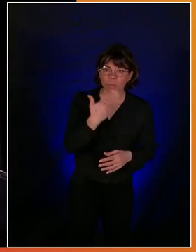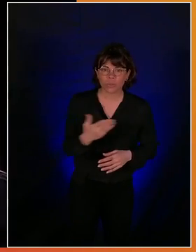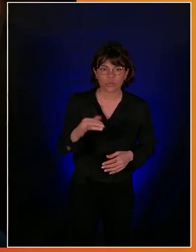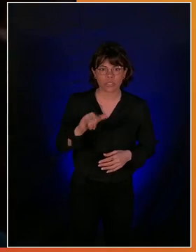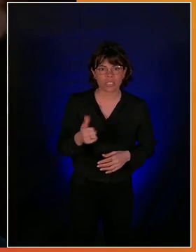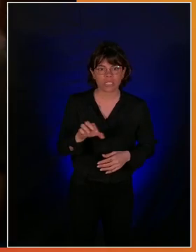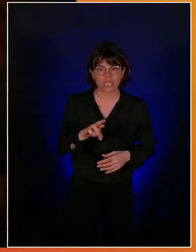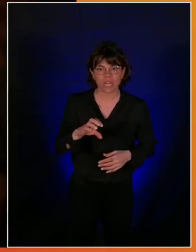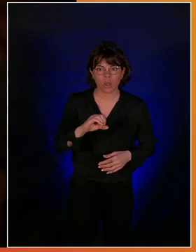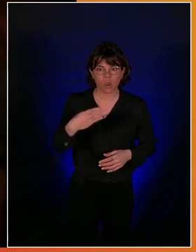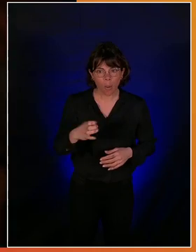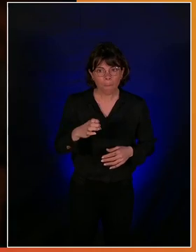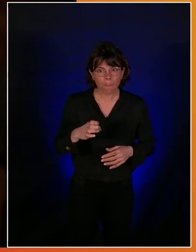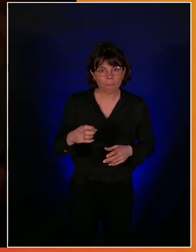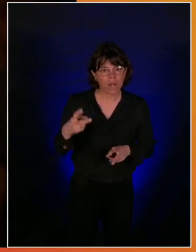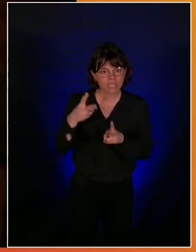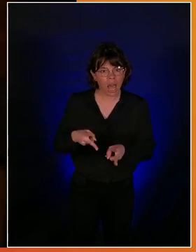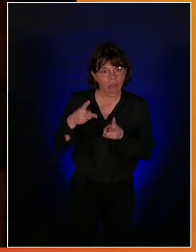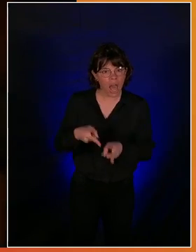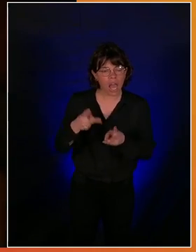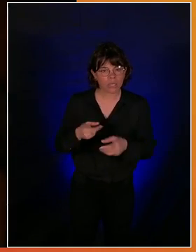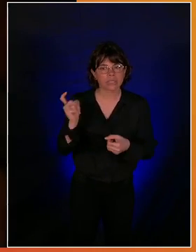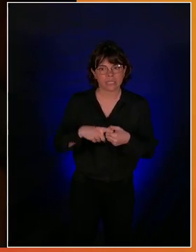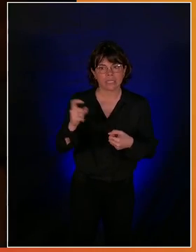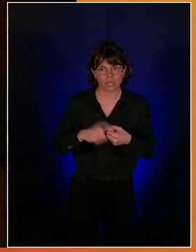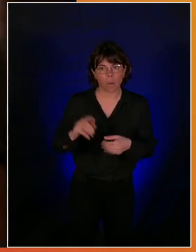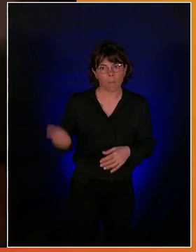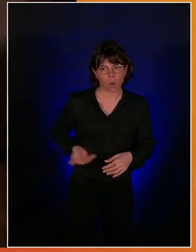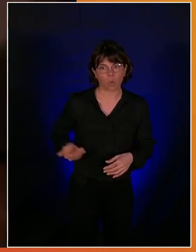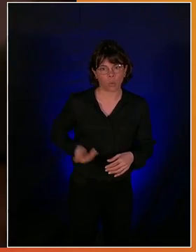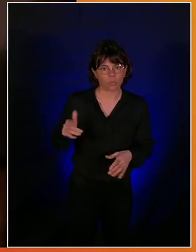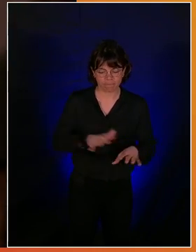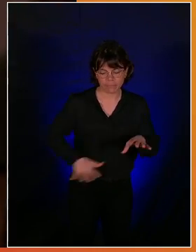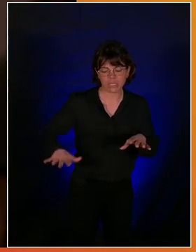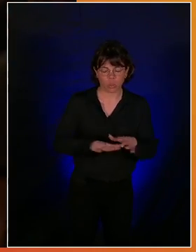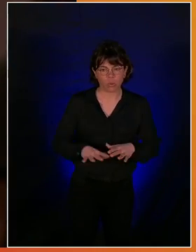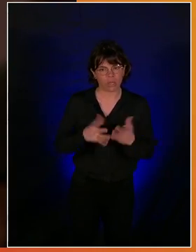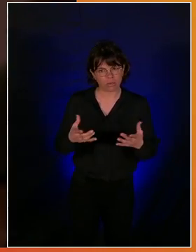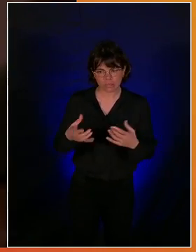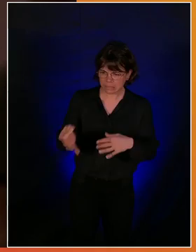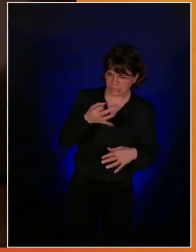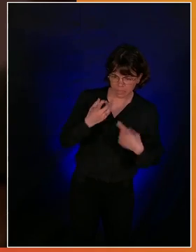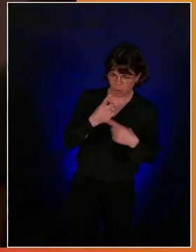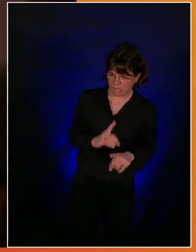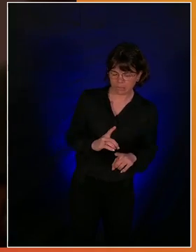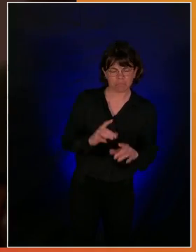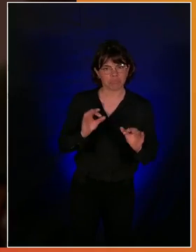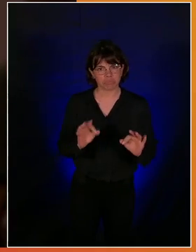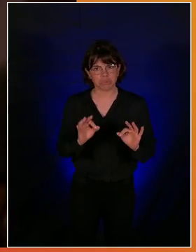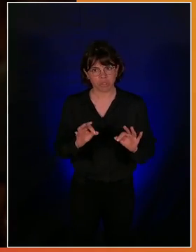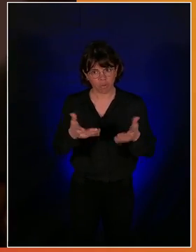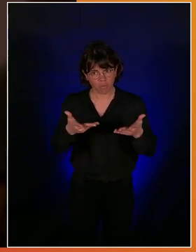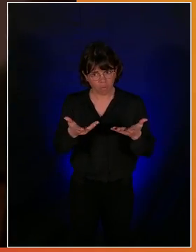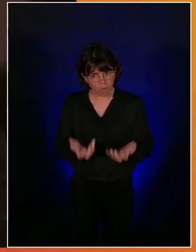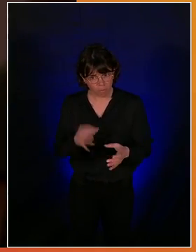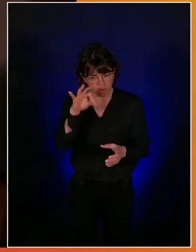Travaillot des cheminau et syndicat ufcm bordeau Gironde alors juste déjà on parle de démocratie ici sauf que vous voulez passer au